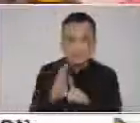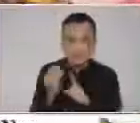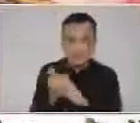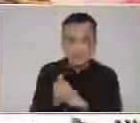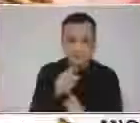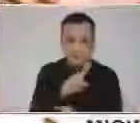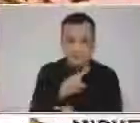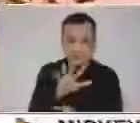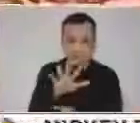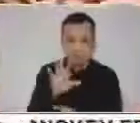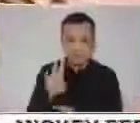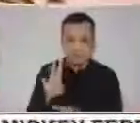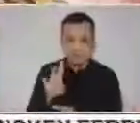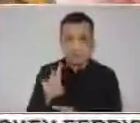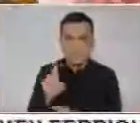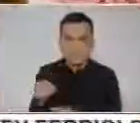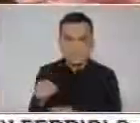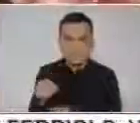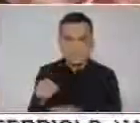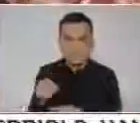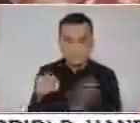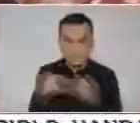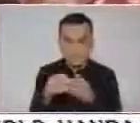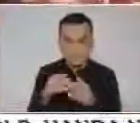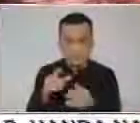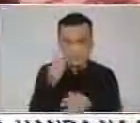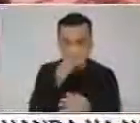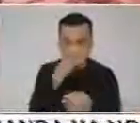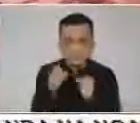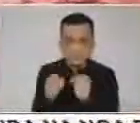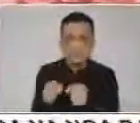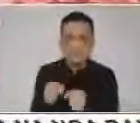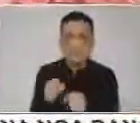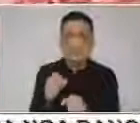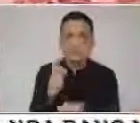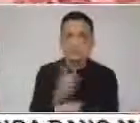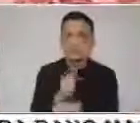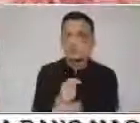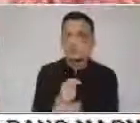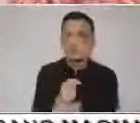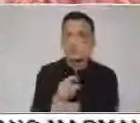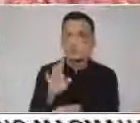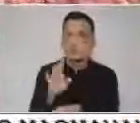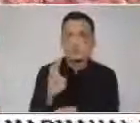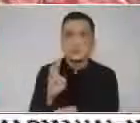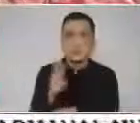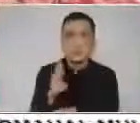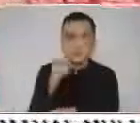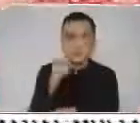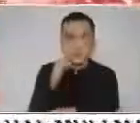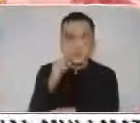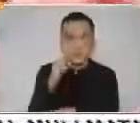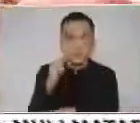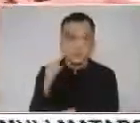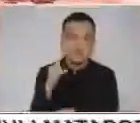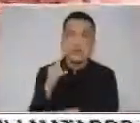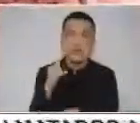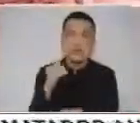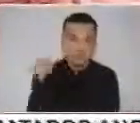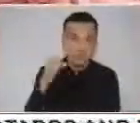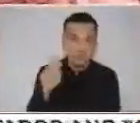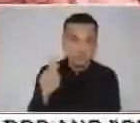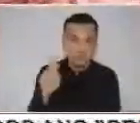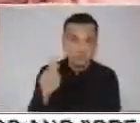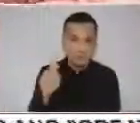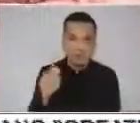Rise and shine, Dayan! Rise and shine, Pilipinas! Dayan, good news dahil unti-unting humuhupa ang presyo ng baboy sa ilang